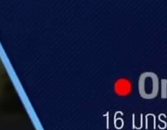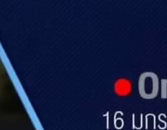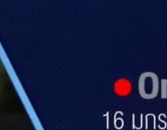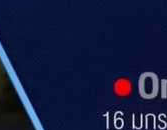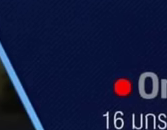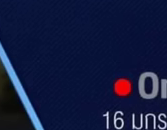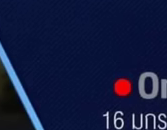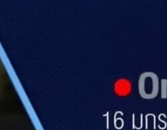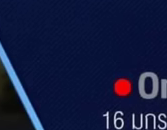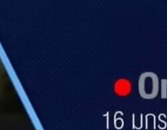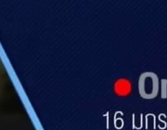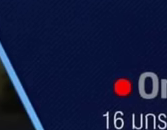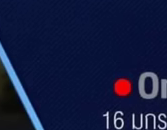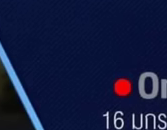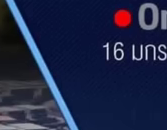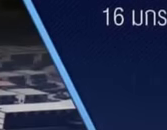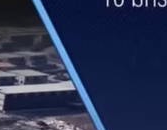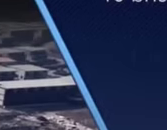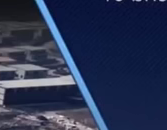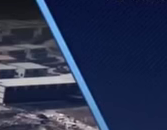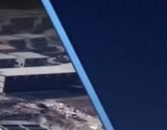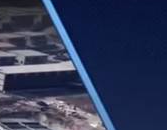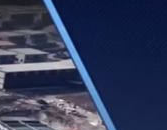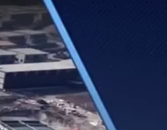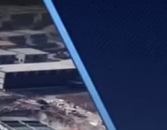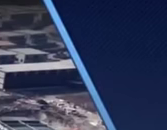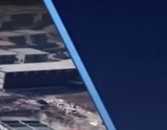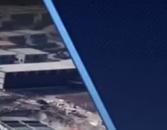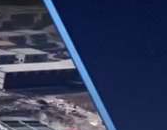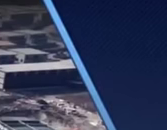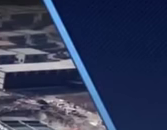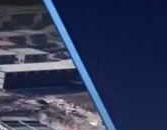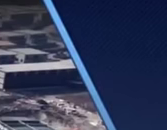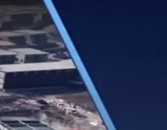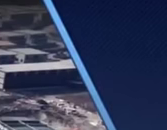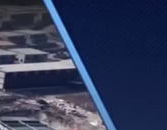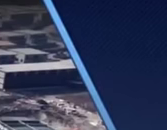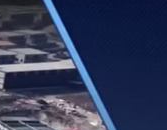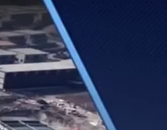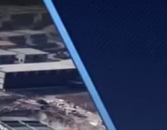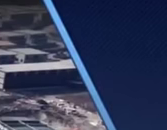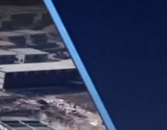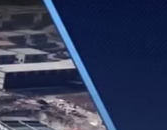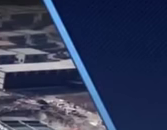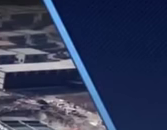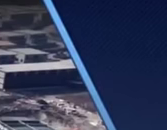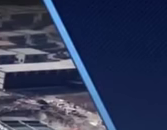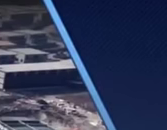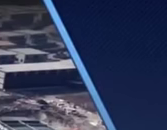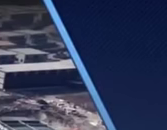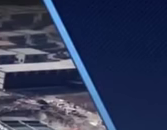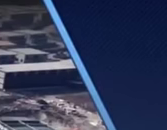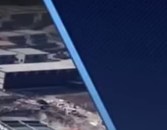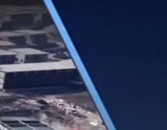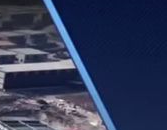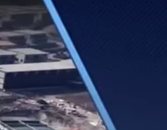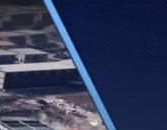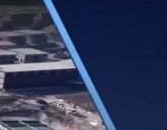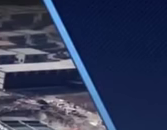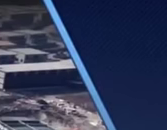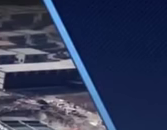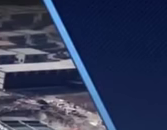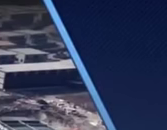ากินใครเลทไทย PBS นี่หรอเนาะเอาไว้วิสาสุทอดเจ็บพวกเนาะพอรีเควสอยากเลือกอันนี้ตัดใครเนาะโ